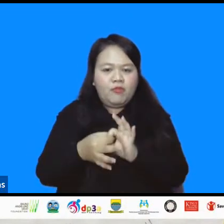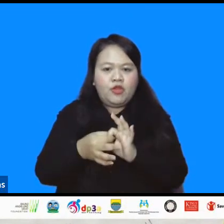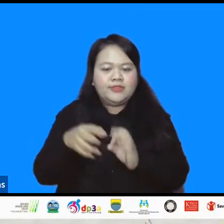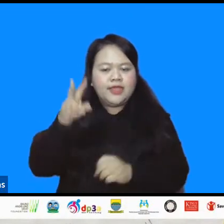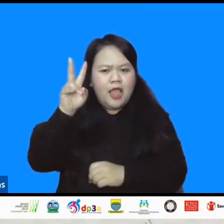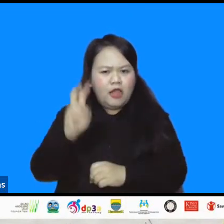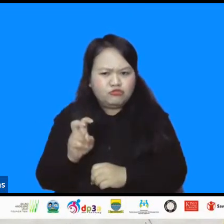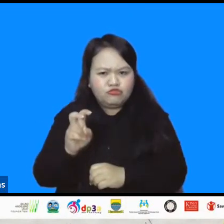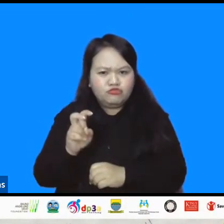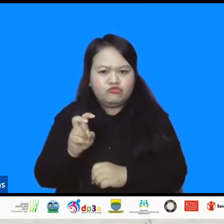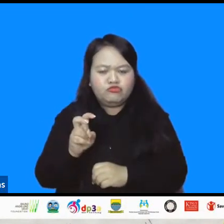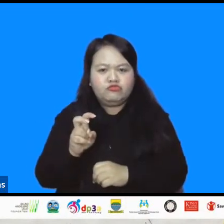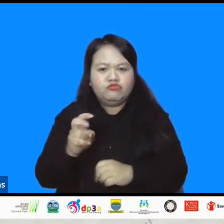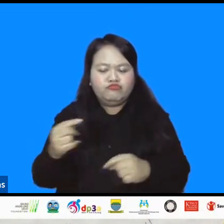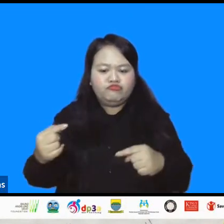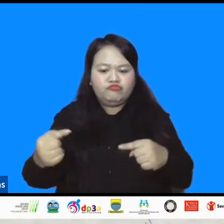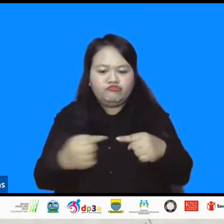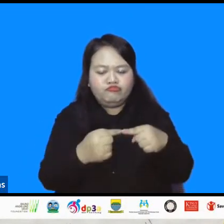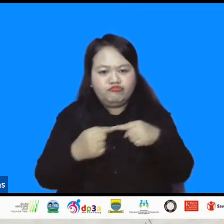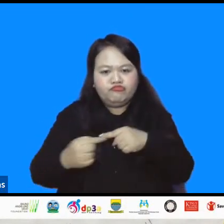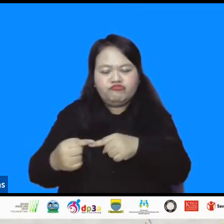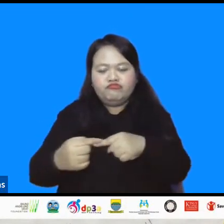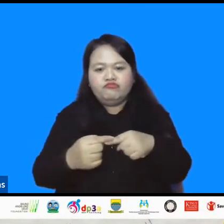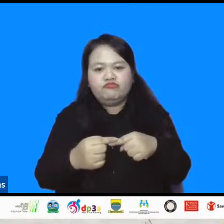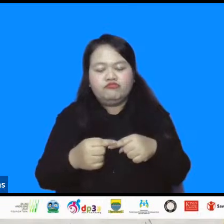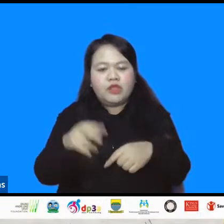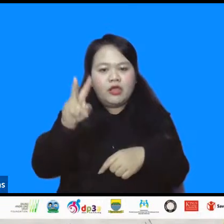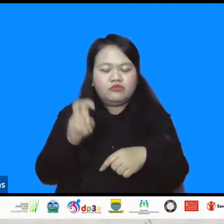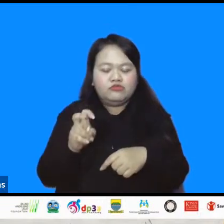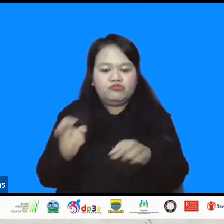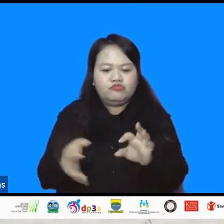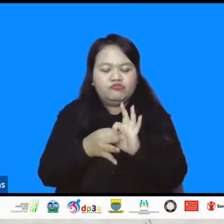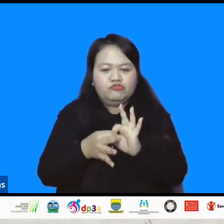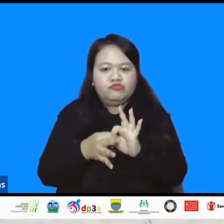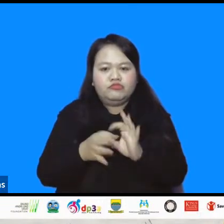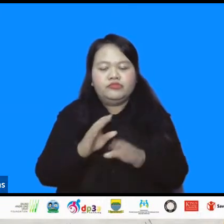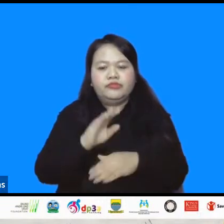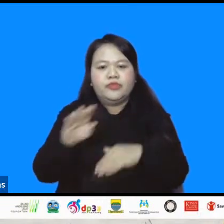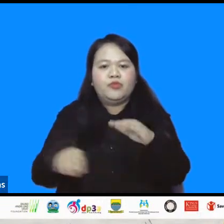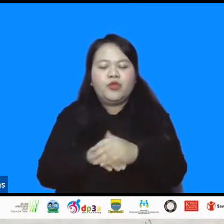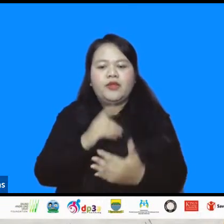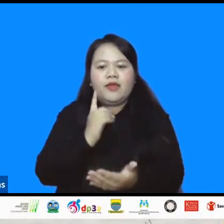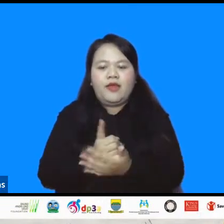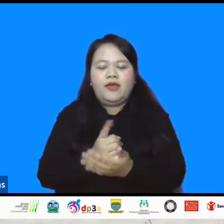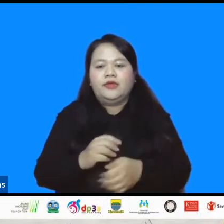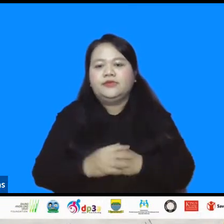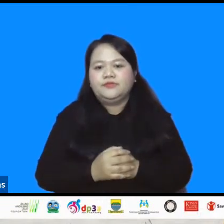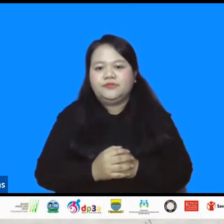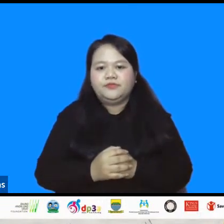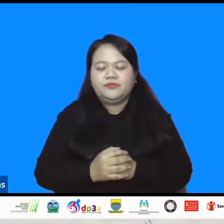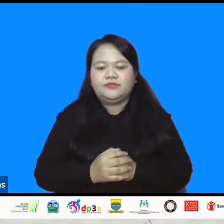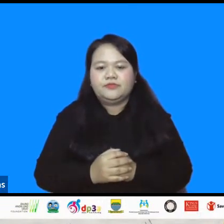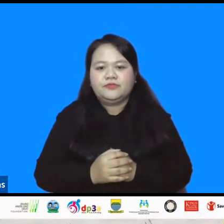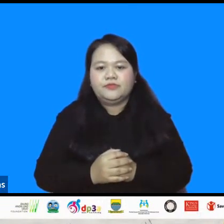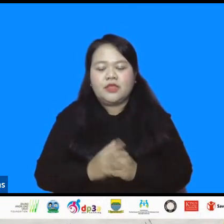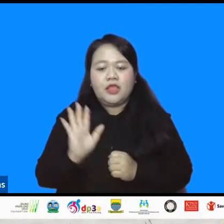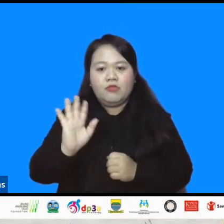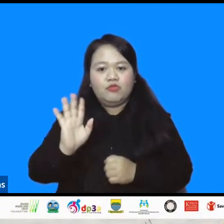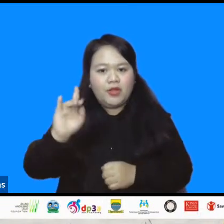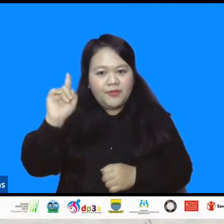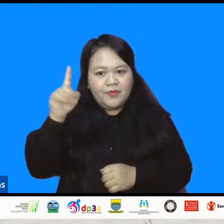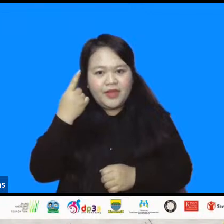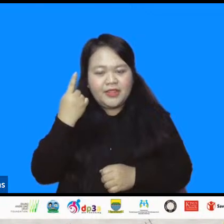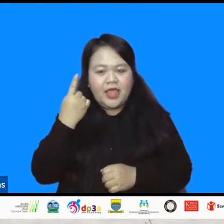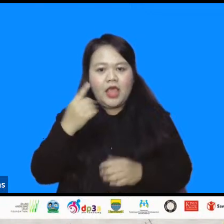ada integrasi semua gitu ya dalam pemenuhan hak anak ini gitu. Tidak hanya pemerintah,